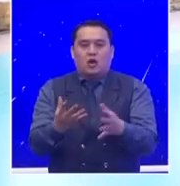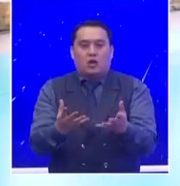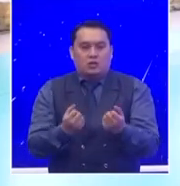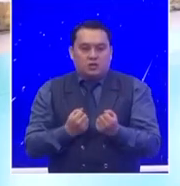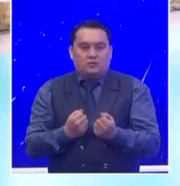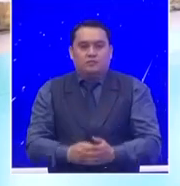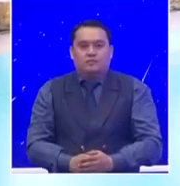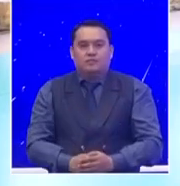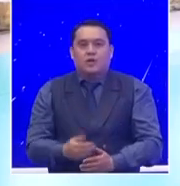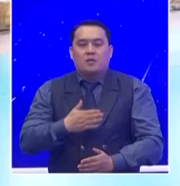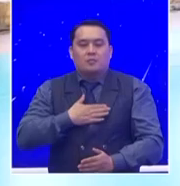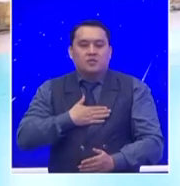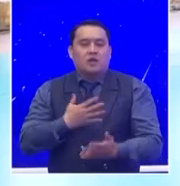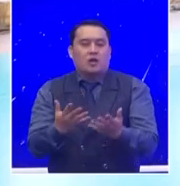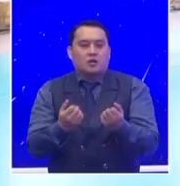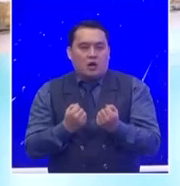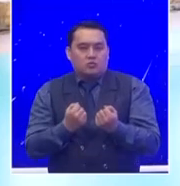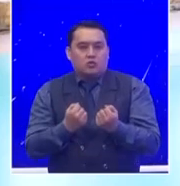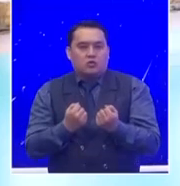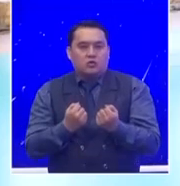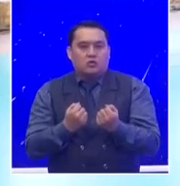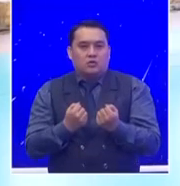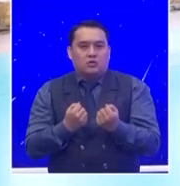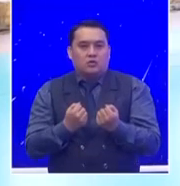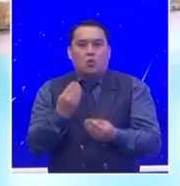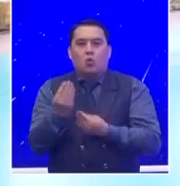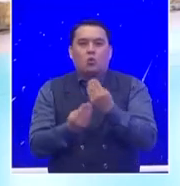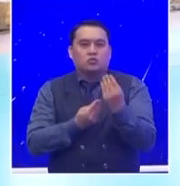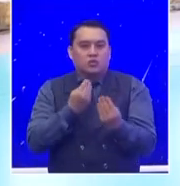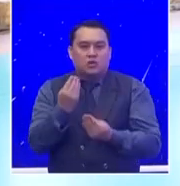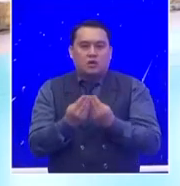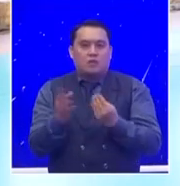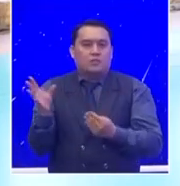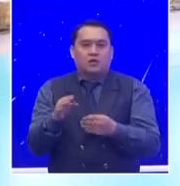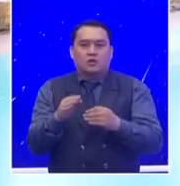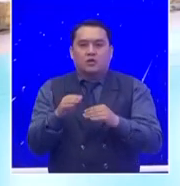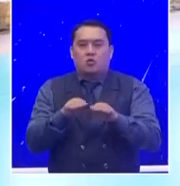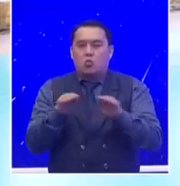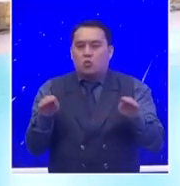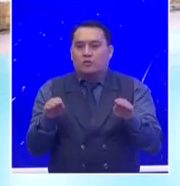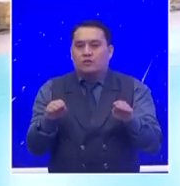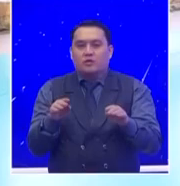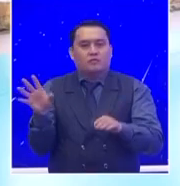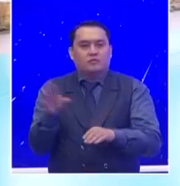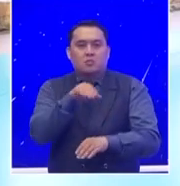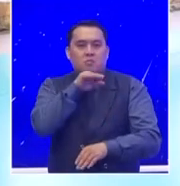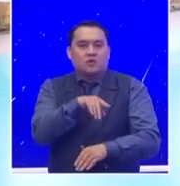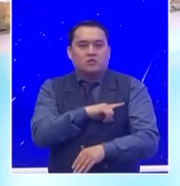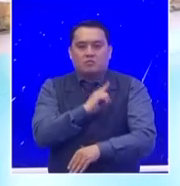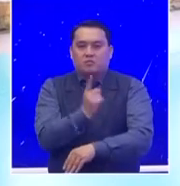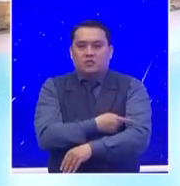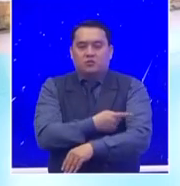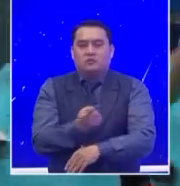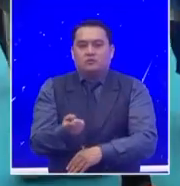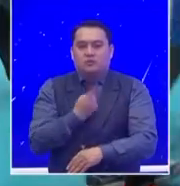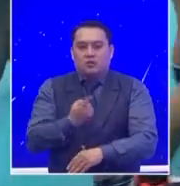Ал үлкеннің өзінде де жай ғана үлкен жоқпыз. Өйткені ойыншылардың деңгейі өте жоғары, барлығы да кәдімгі әккі ойыншылар